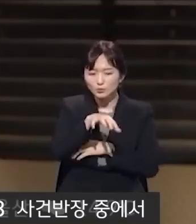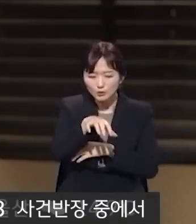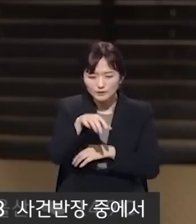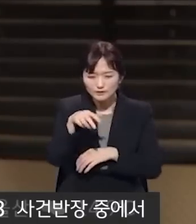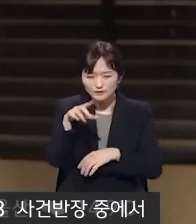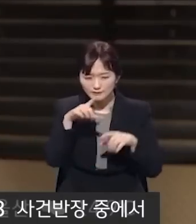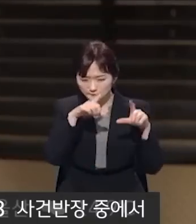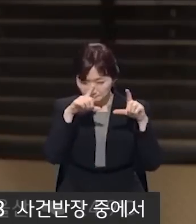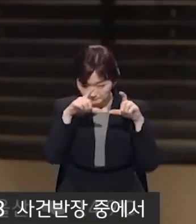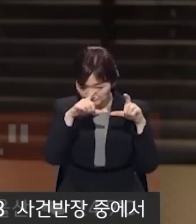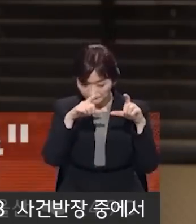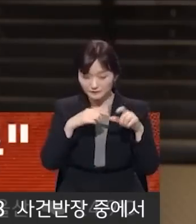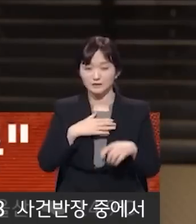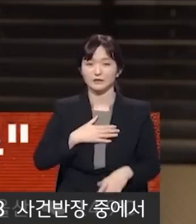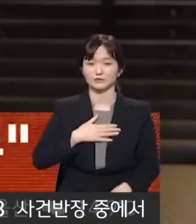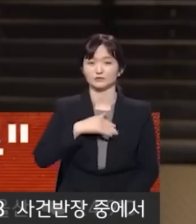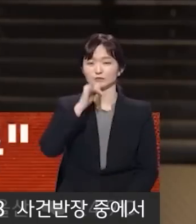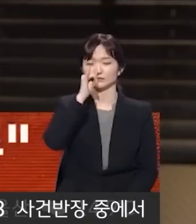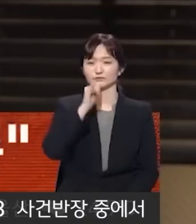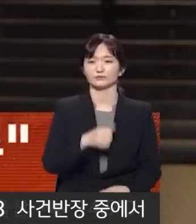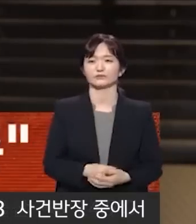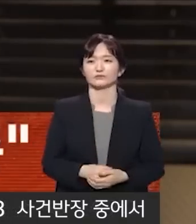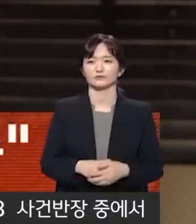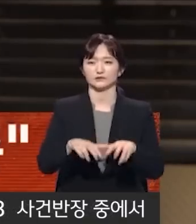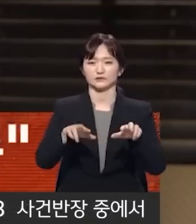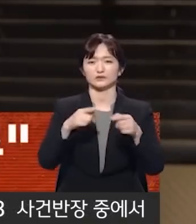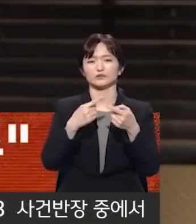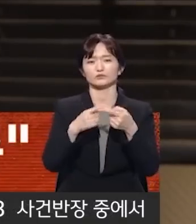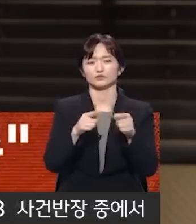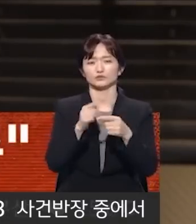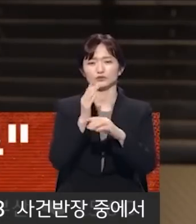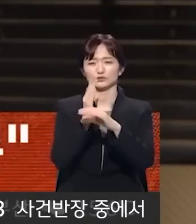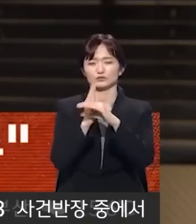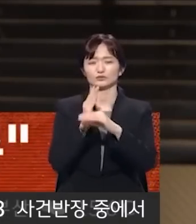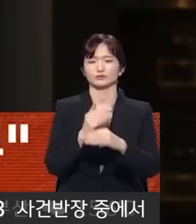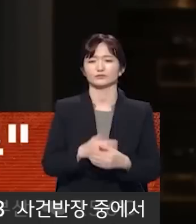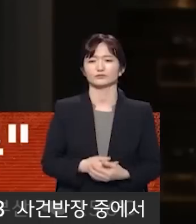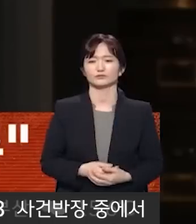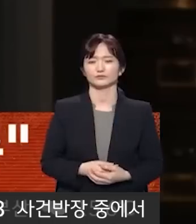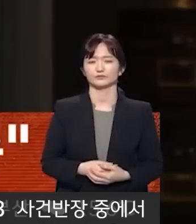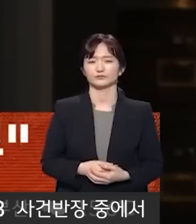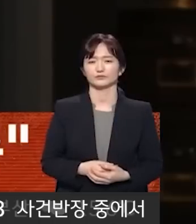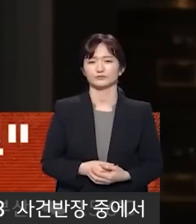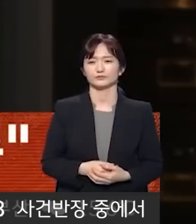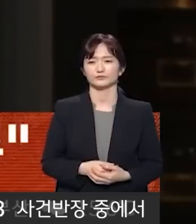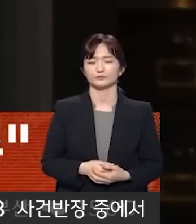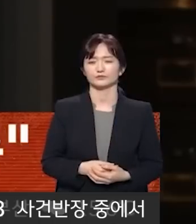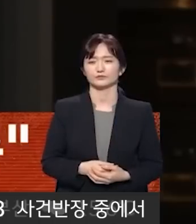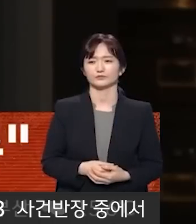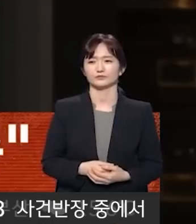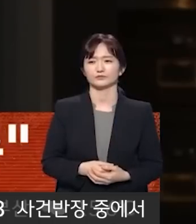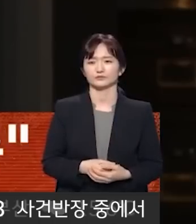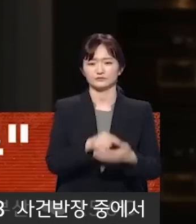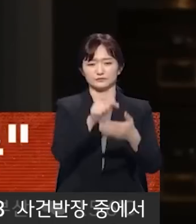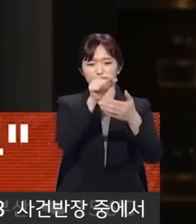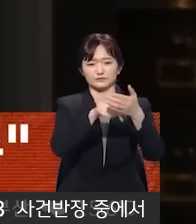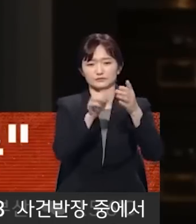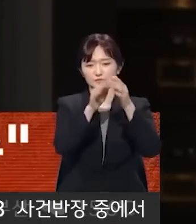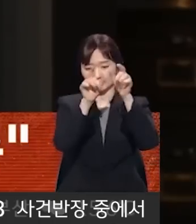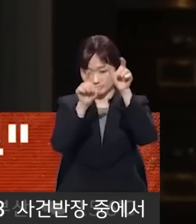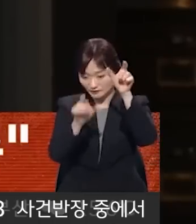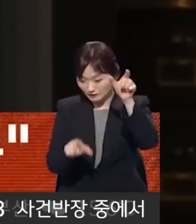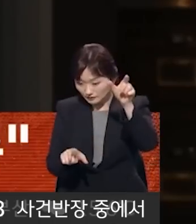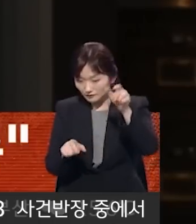것이 기록이 남자를 디지털 기록은 그런 걸 분석 중이라고 합니다 교수님 그이 관련 기사에 달린 베스트 댓글이